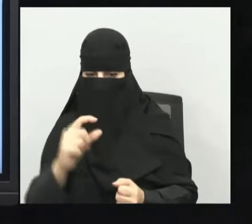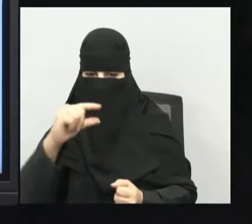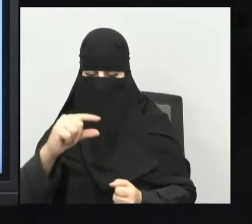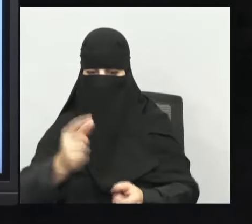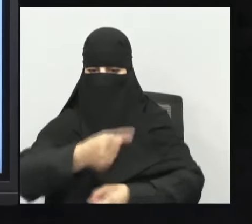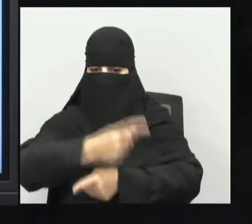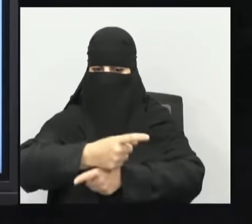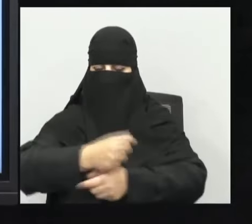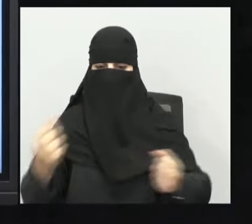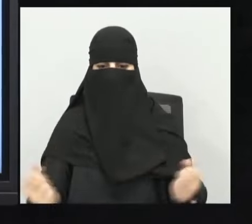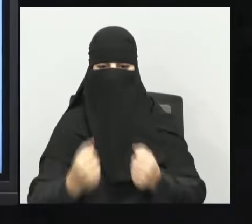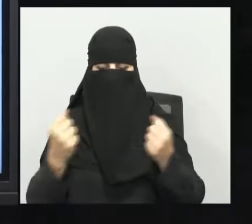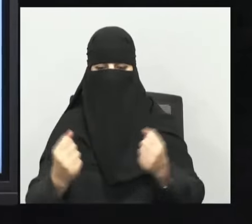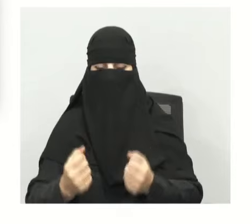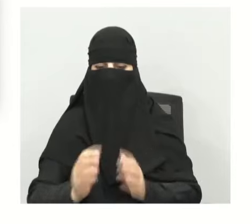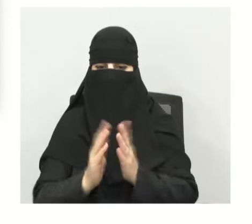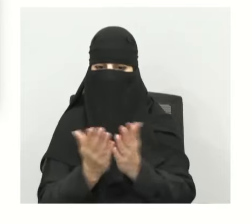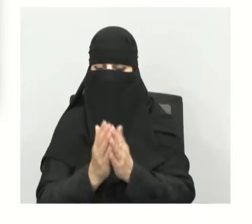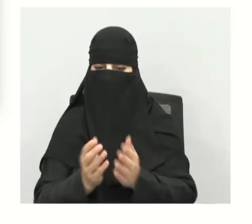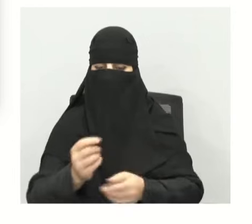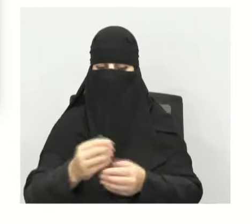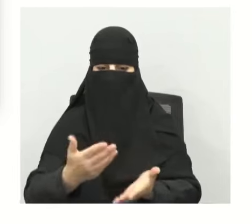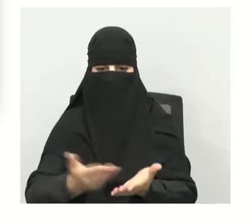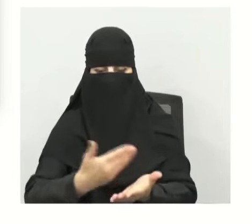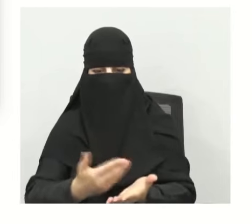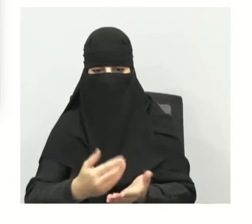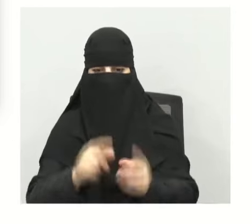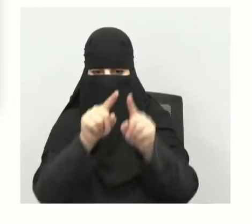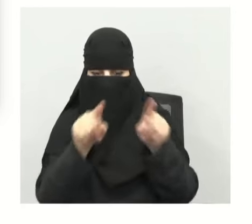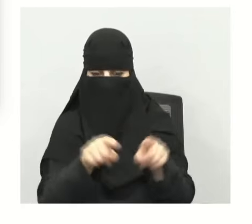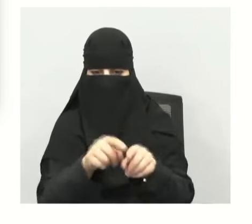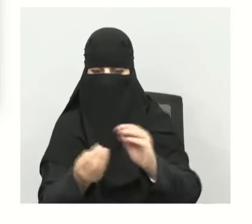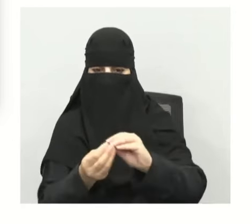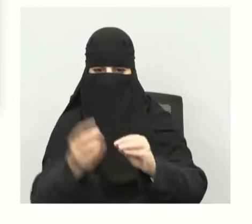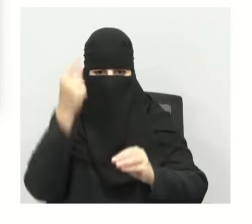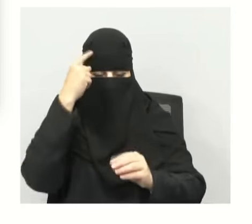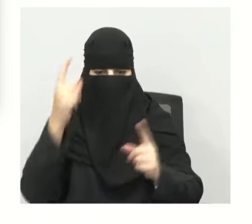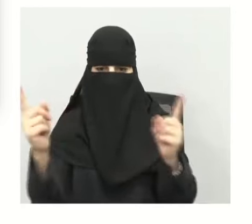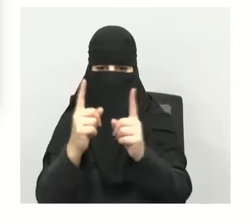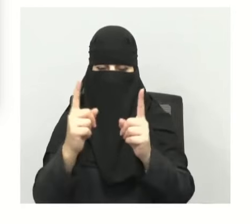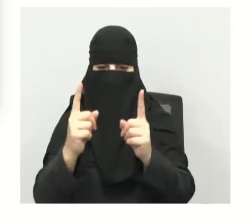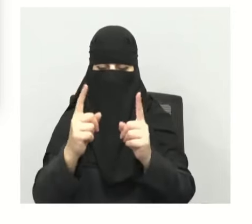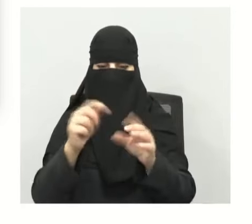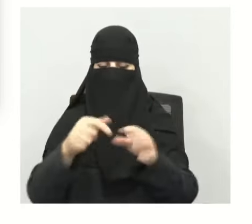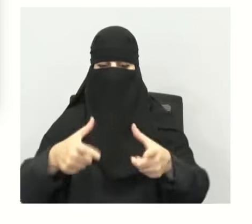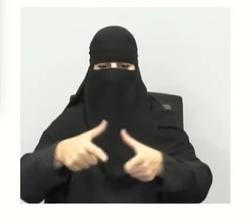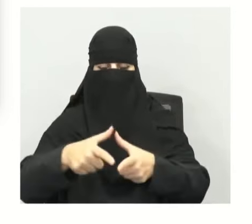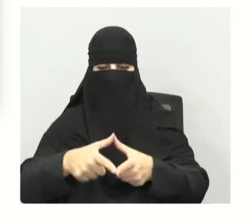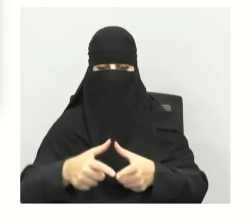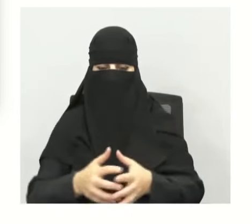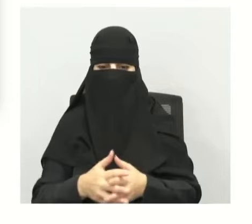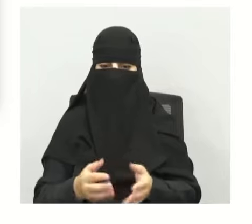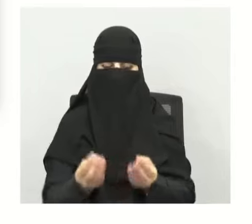دليل المعلم للانشطه كتاب دليل المعلم الانشطه نحمله عن طريق الكيو ار كود او الرمز الذي امامكم ستجد حزمه كبيره من